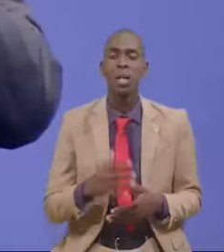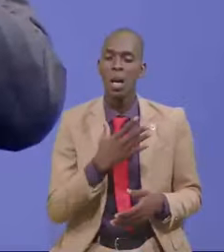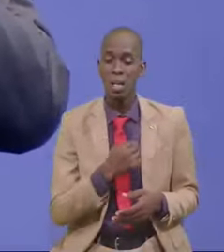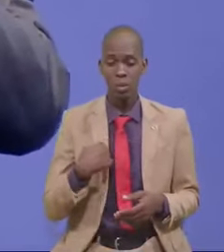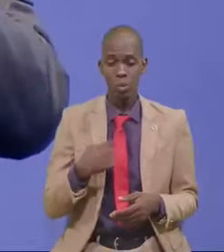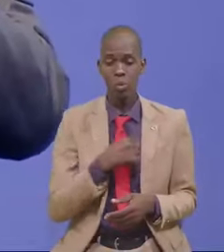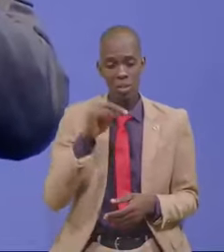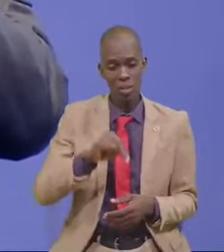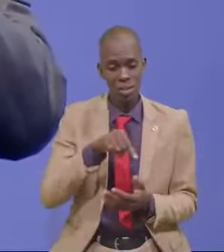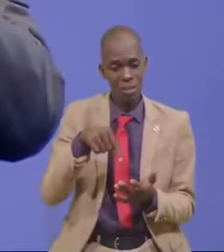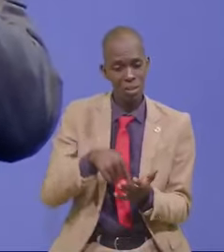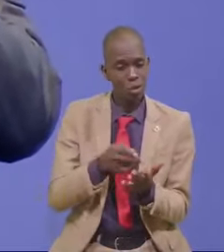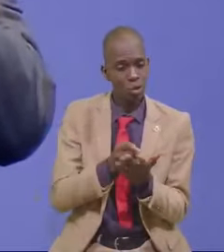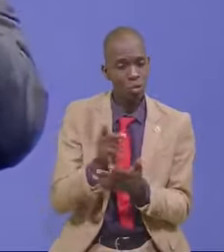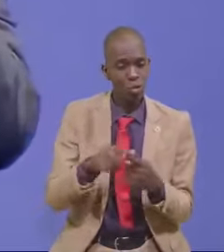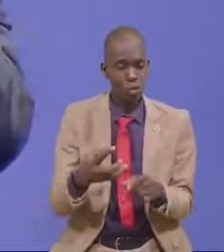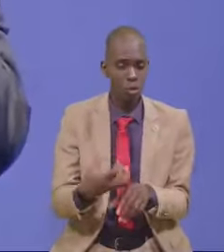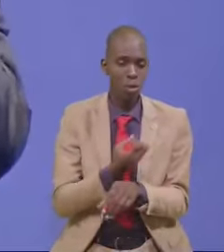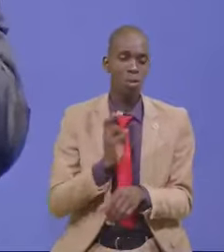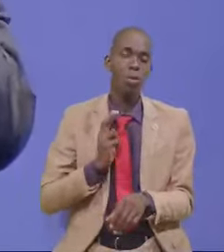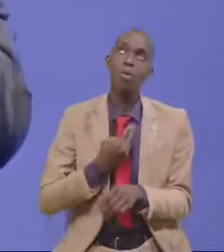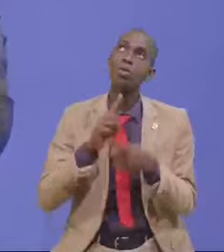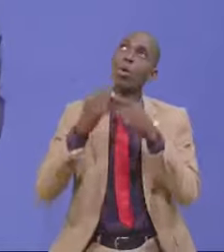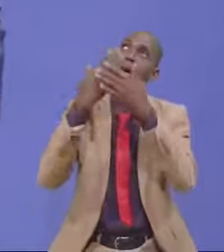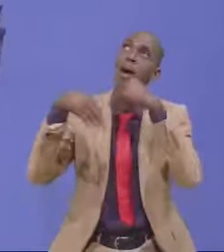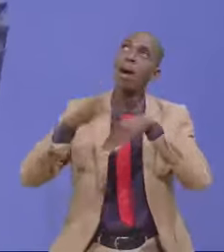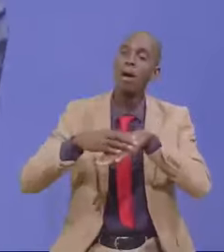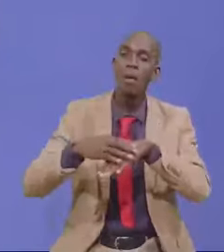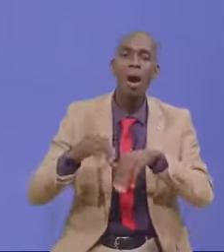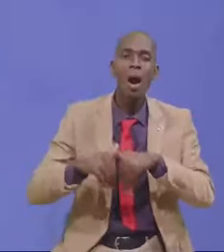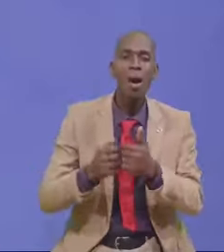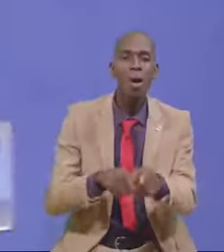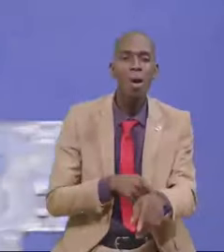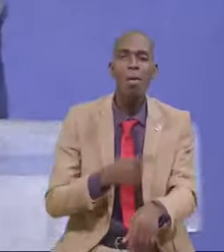Et nous avons besoin de cette vérité qui nous amènera au ciel pour l'éternité.